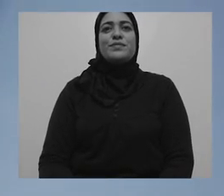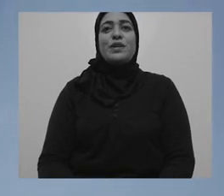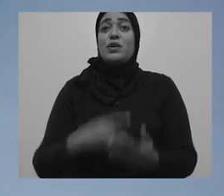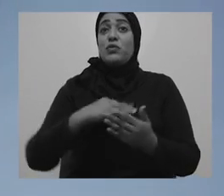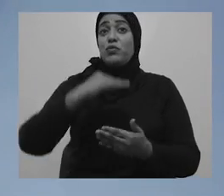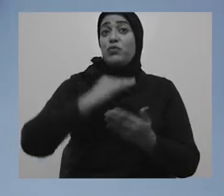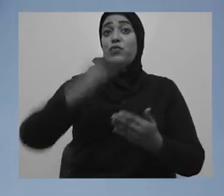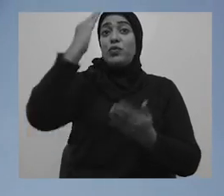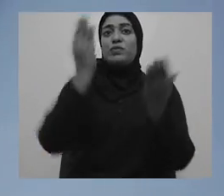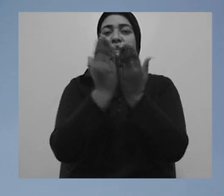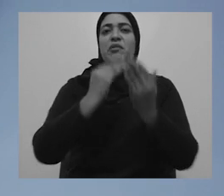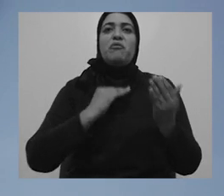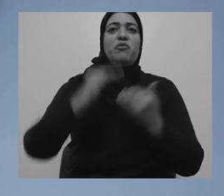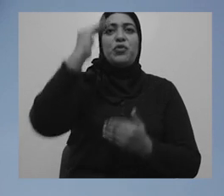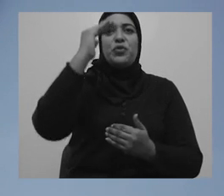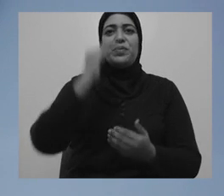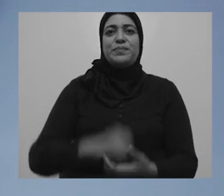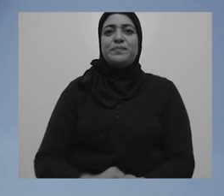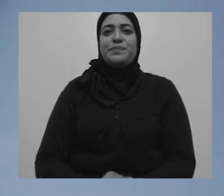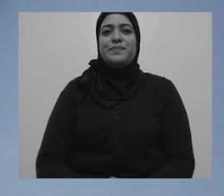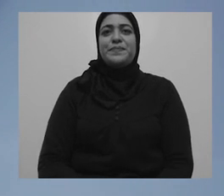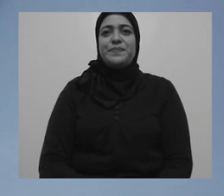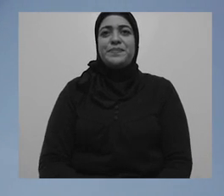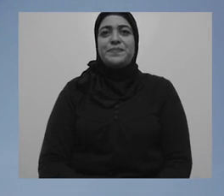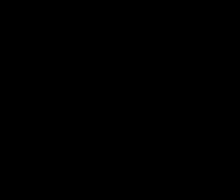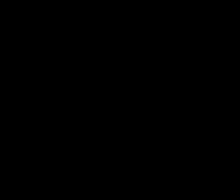monde devrait réaliser.